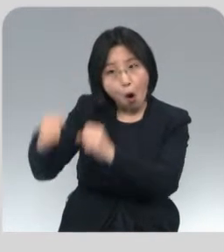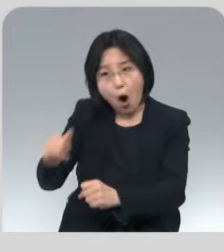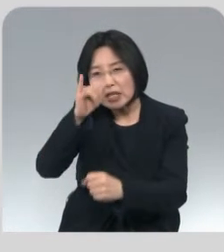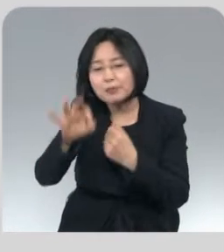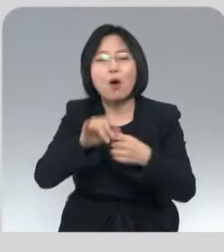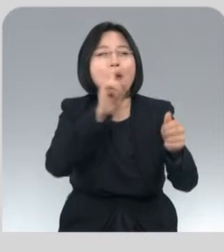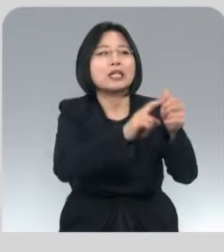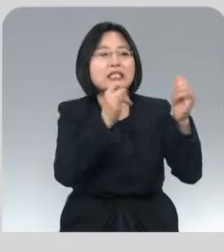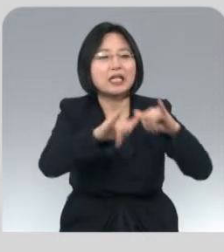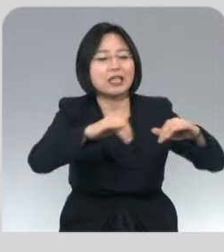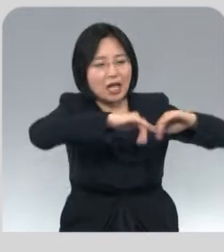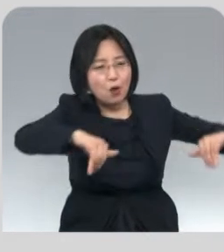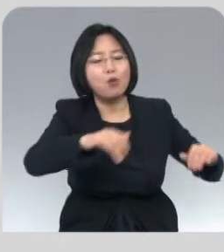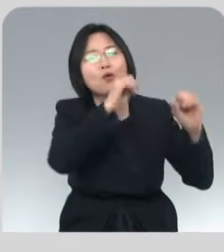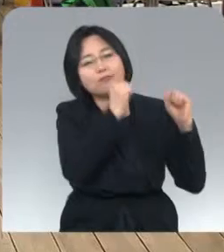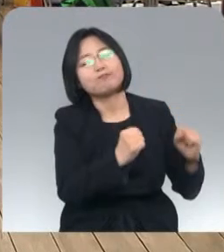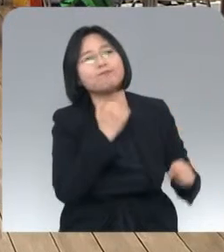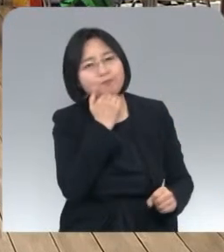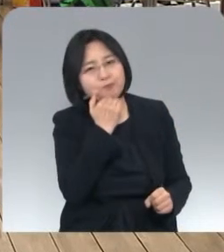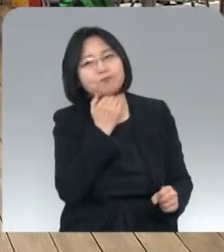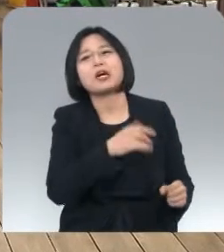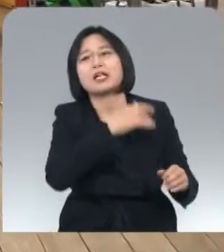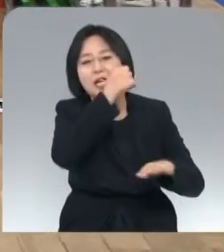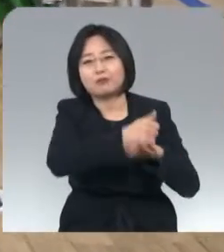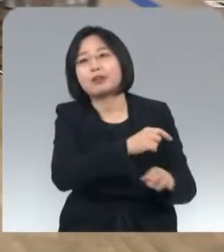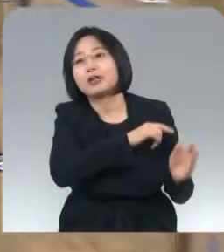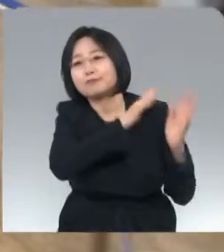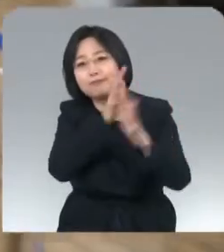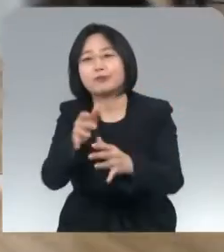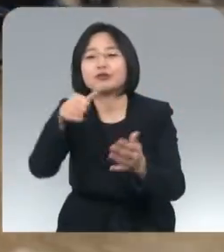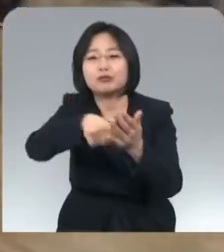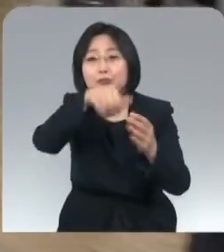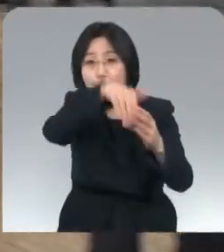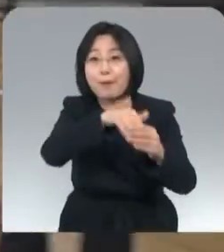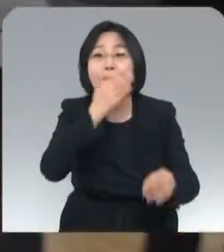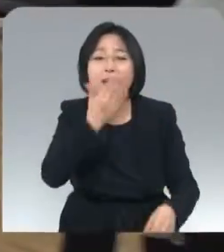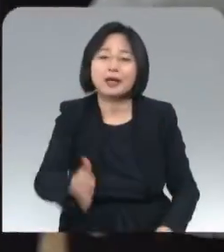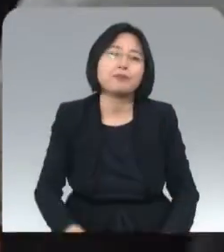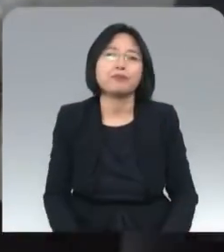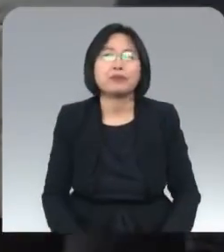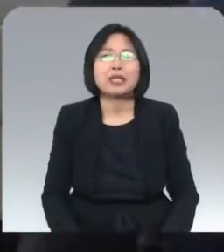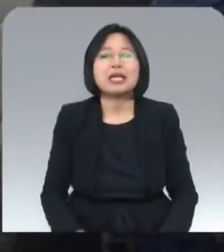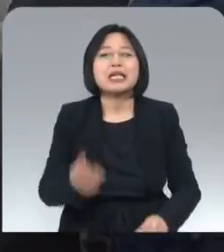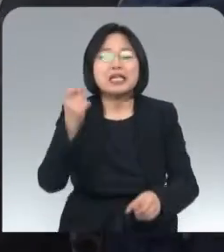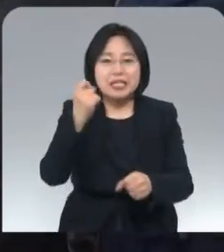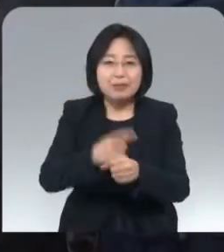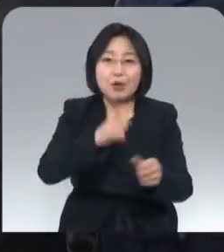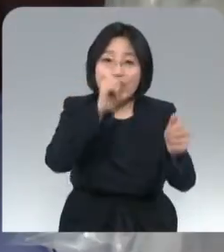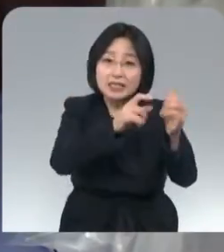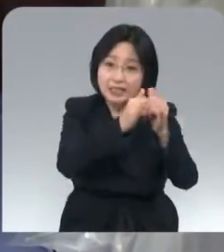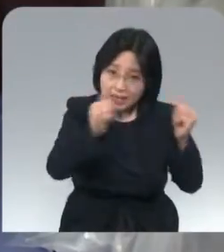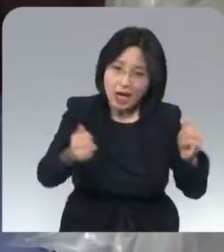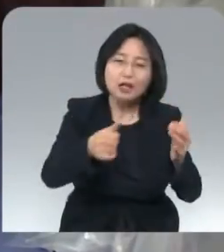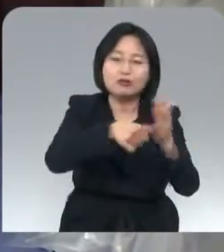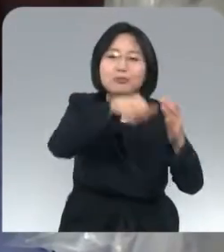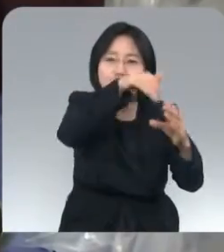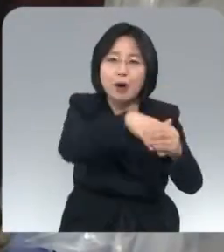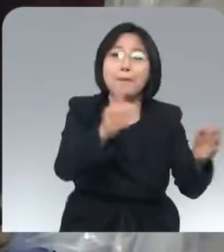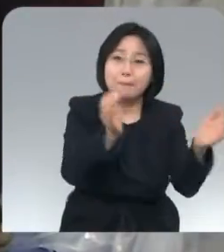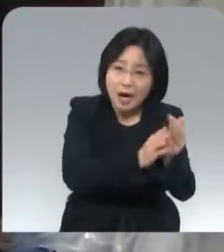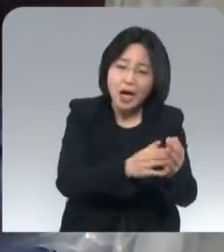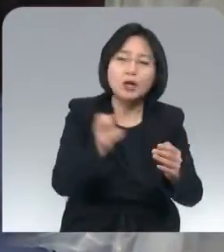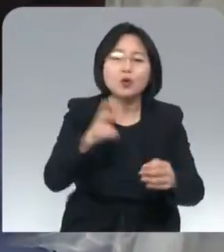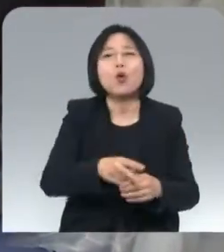별도의 장소에서 대기했다가 입장합니다. 선관위는 일부 확진자들이 사전투표를 마친 데다 모레는 투표소가 사전투표